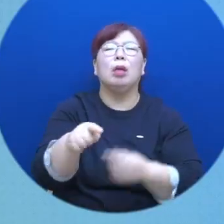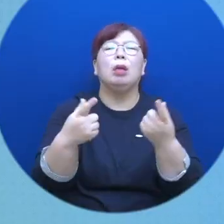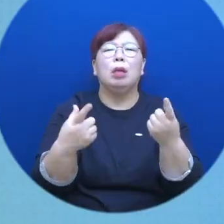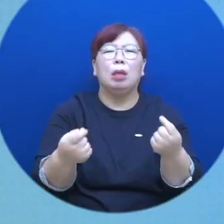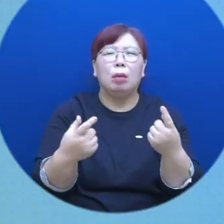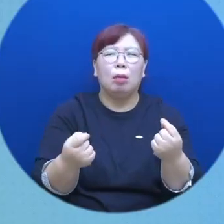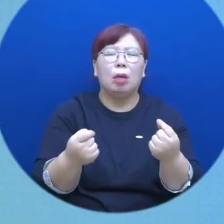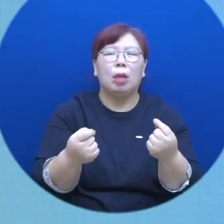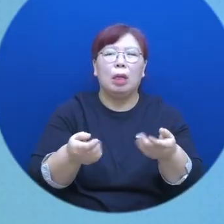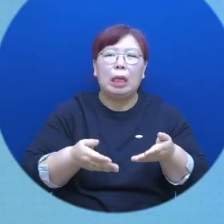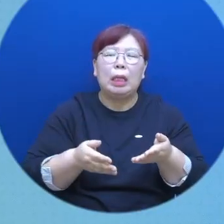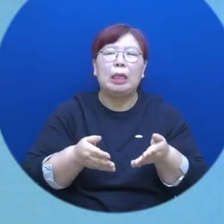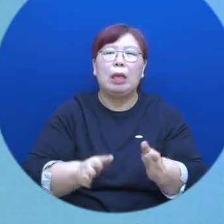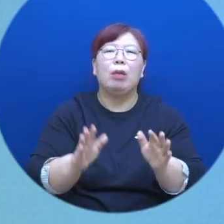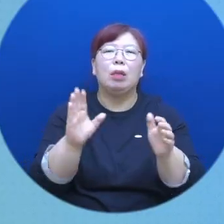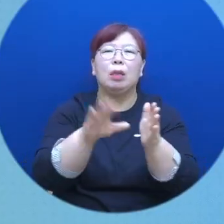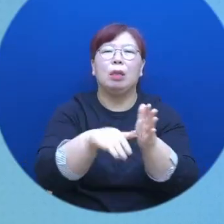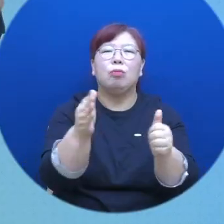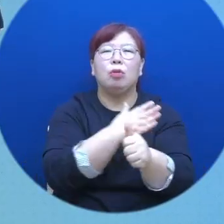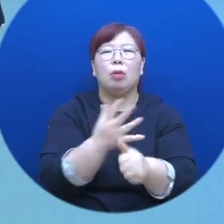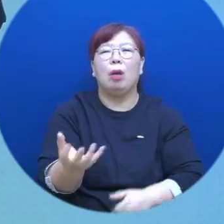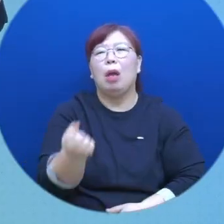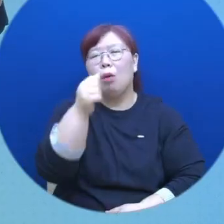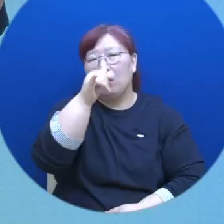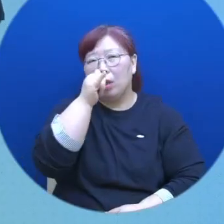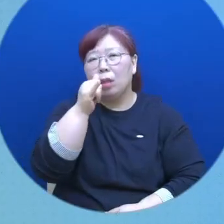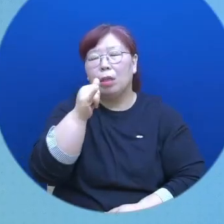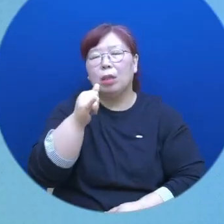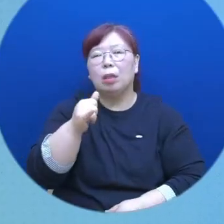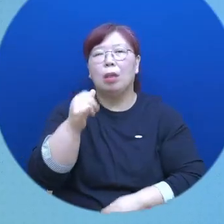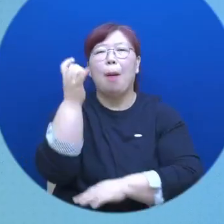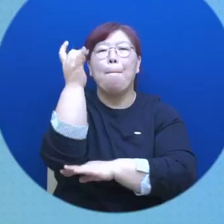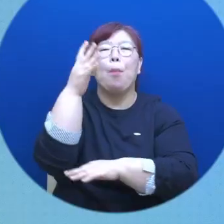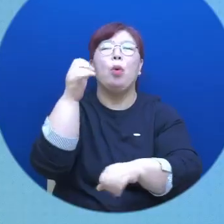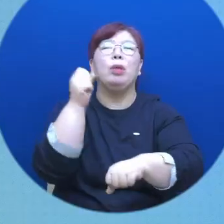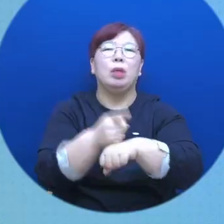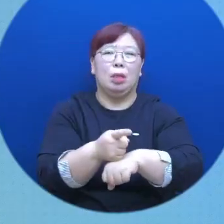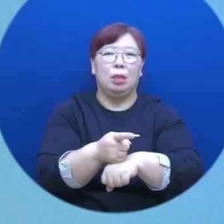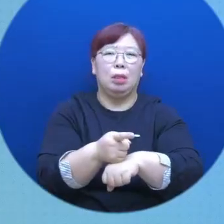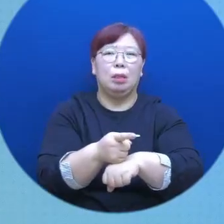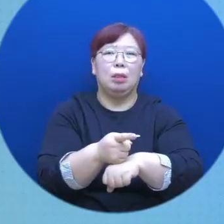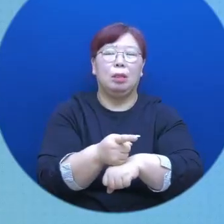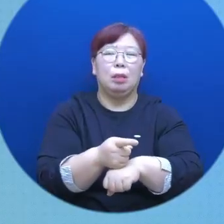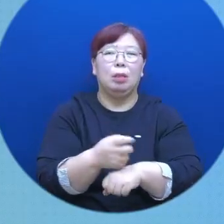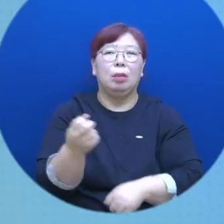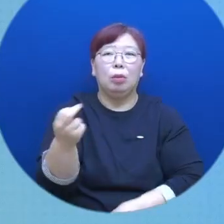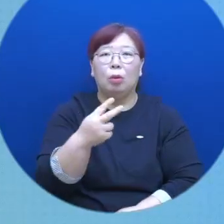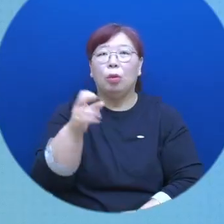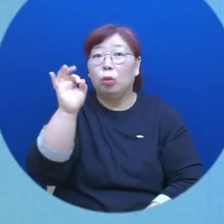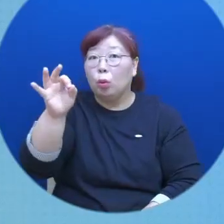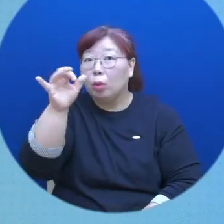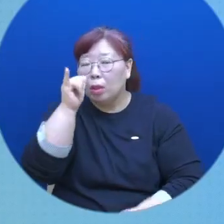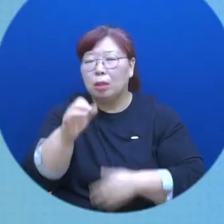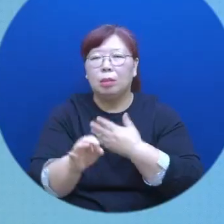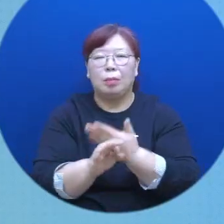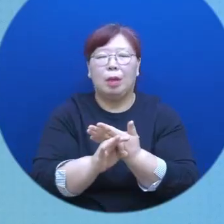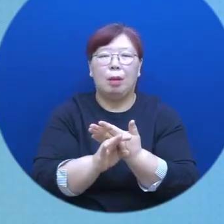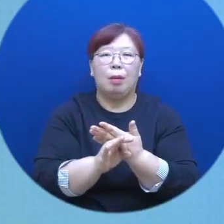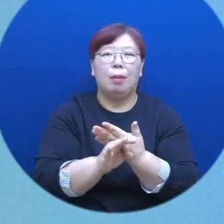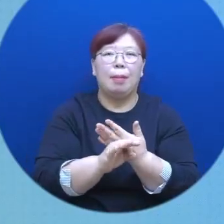인간의 본능이에요. 다시 말하면 돈이 있으면 그 가진 돈을 가지고